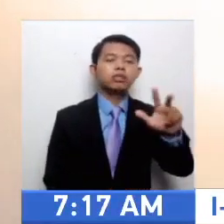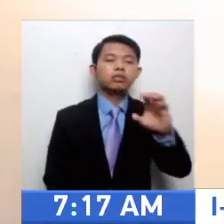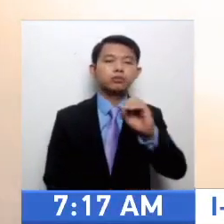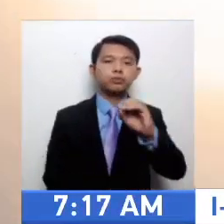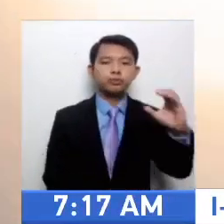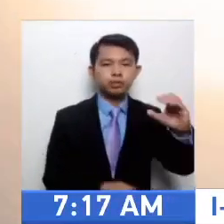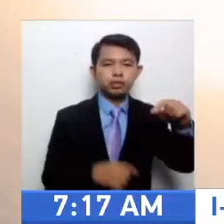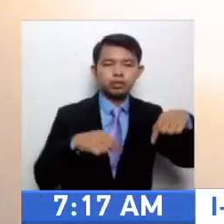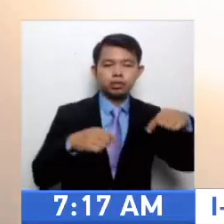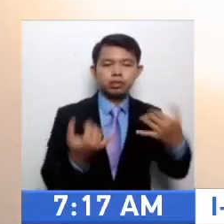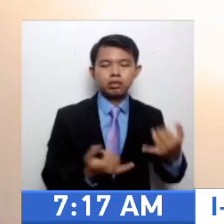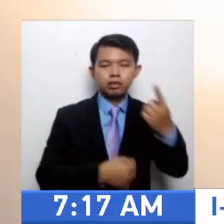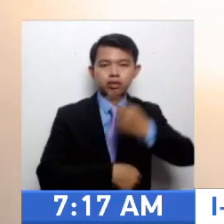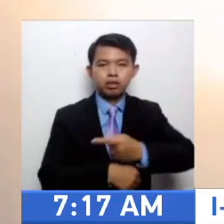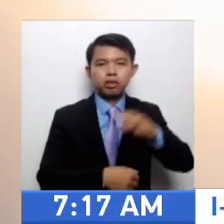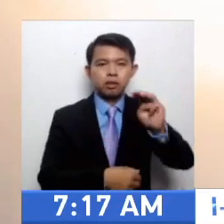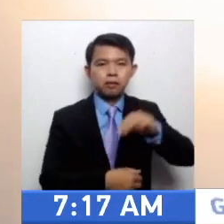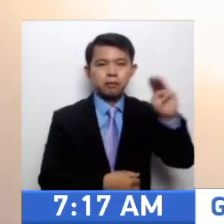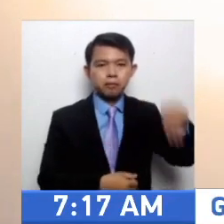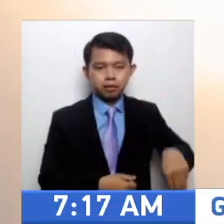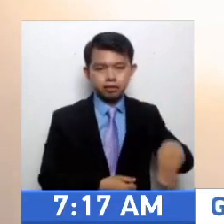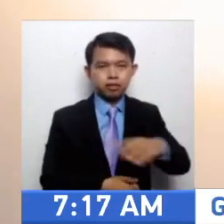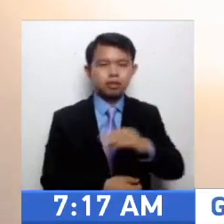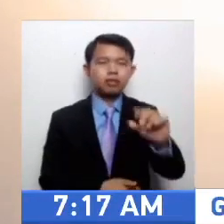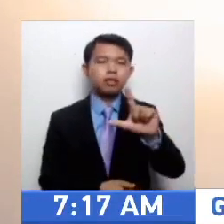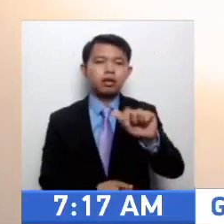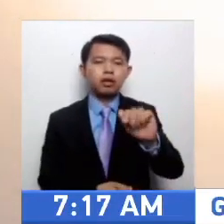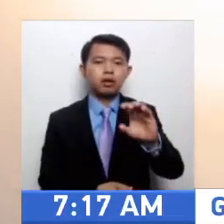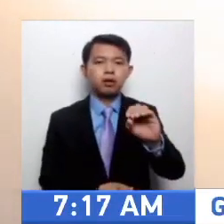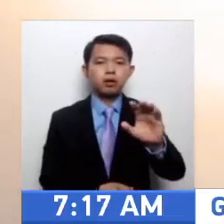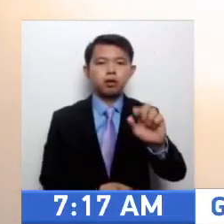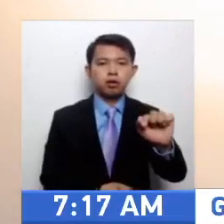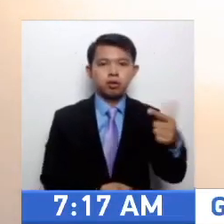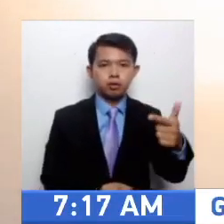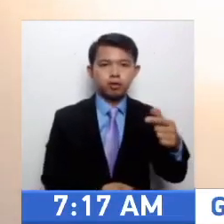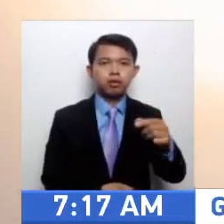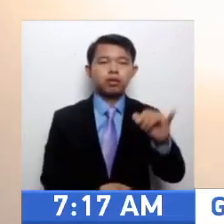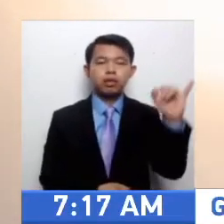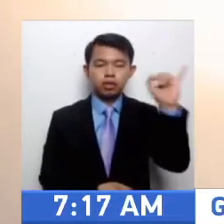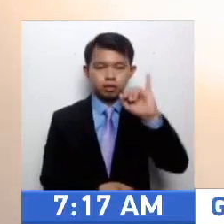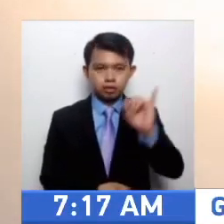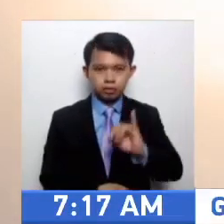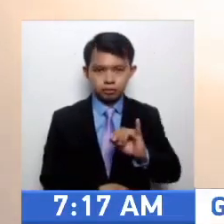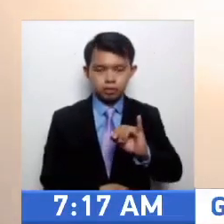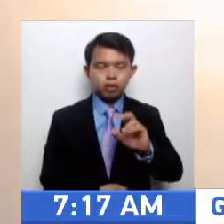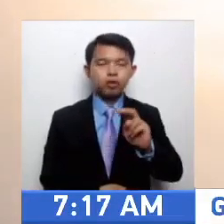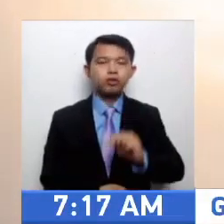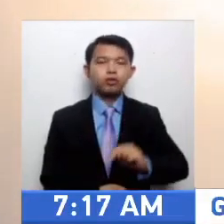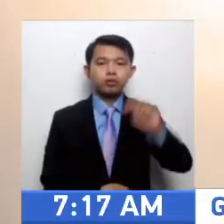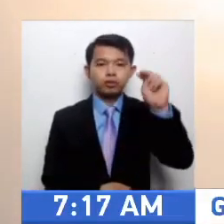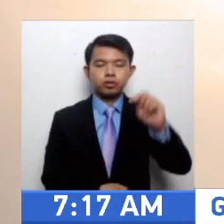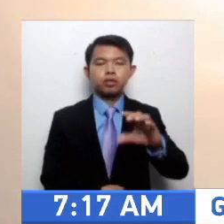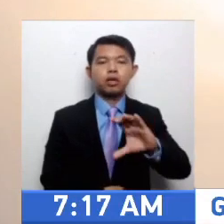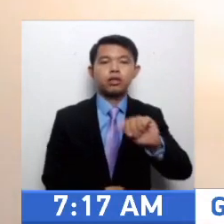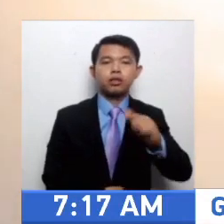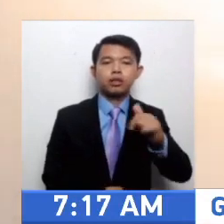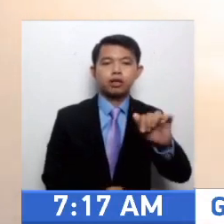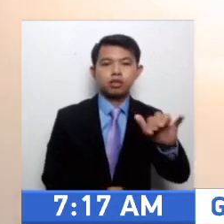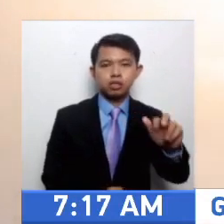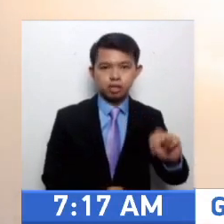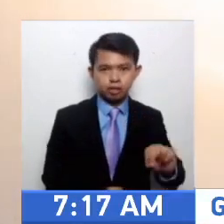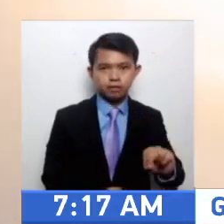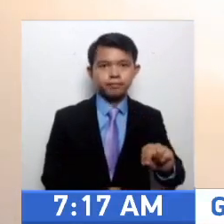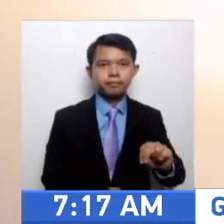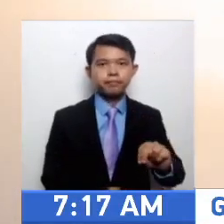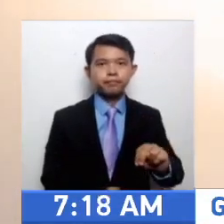Manila at Lawag, Ilocos Norte. 41 degrees Celsius naman sa Tuguegarao, Cagayan. Habang 40 degrees Celsius ang posibleng heat index sa